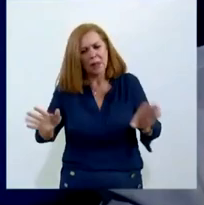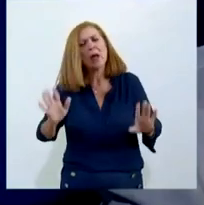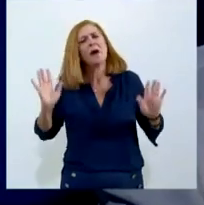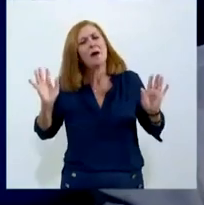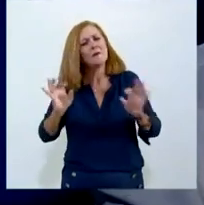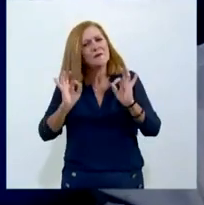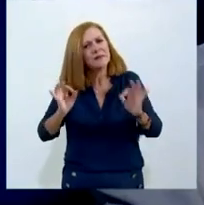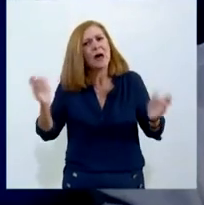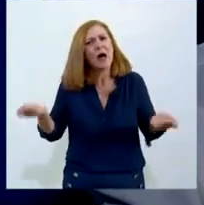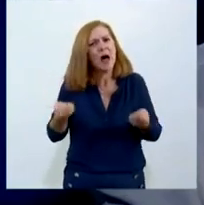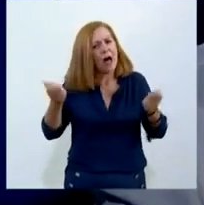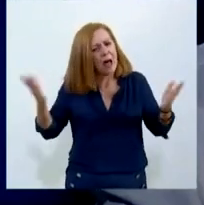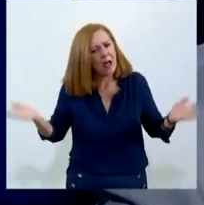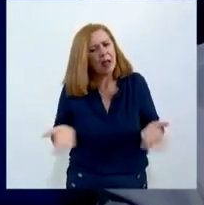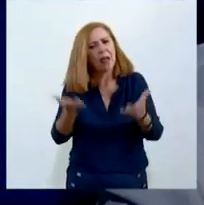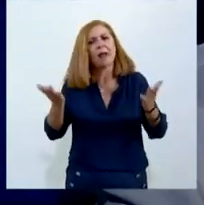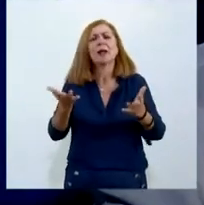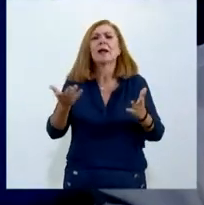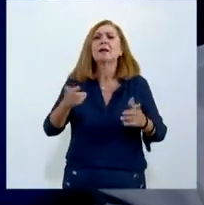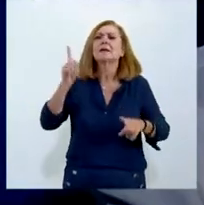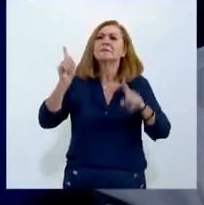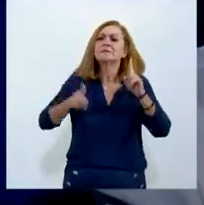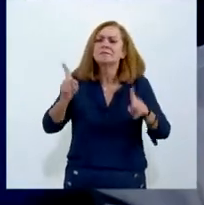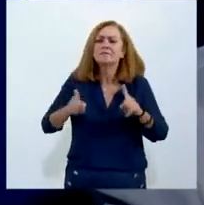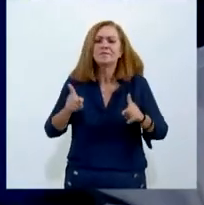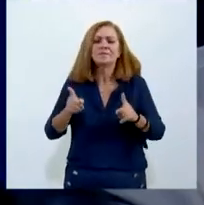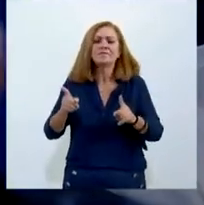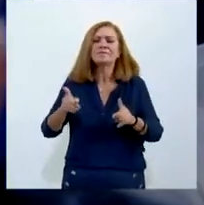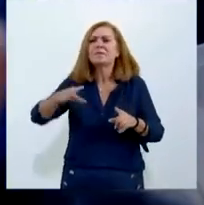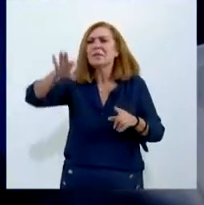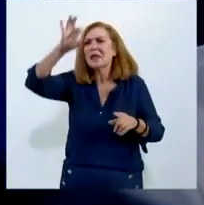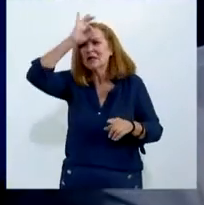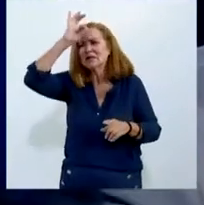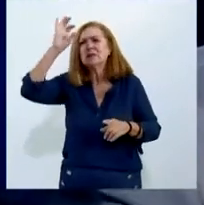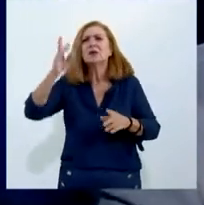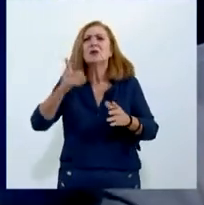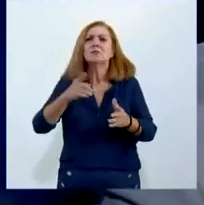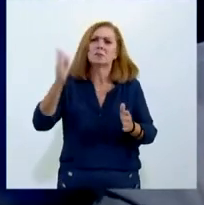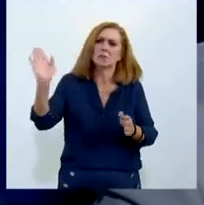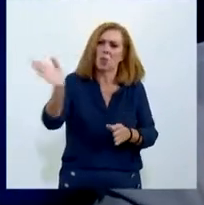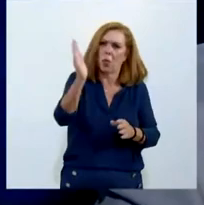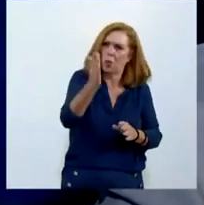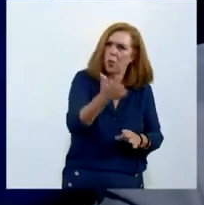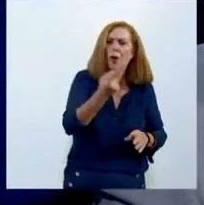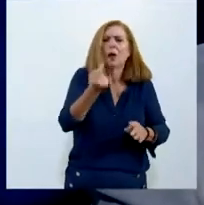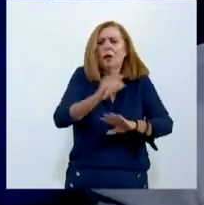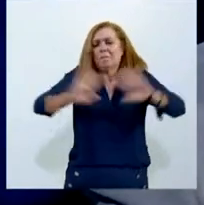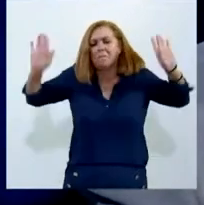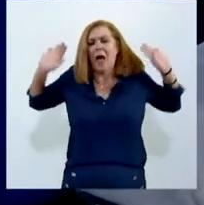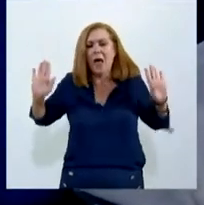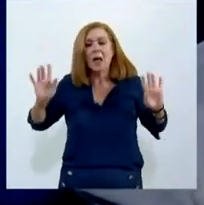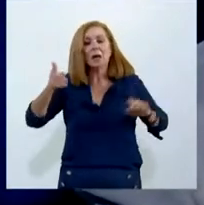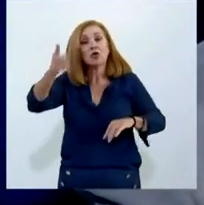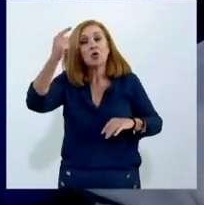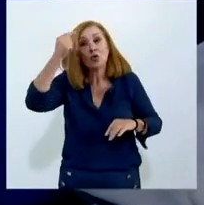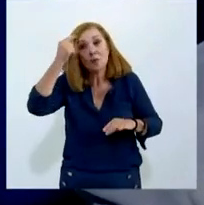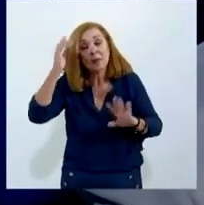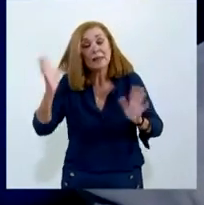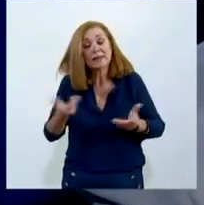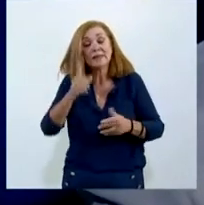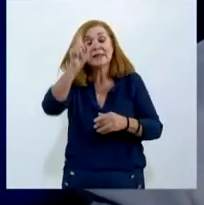ορισμένες κινήσεις, προχωρήθηκαν κάποιες καρατομήσεις αστυνομικών, αλλά μέχρι εκεί. Μήπως όμως θεωρείτε ότι πρέπει να γίνει μια